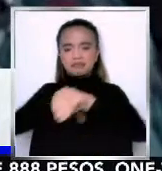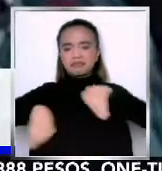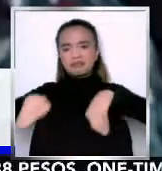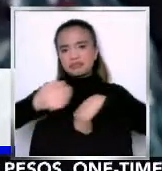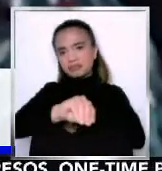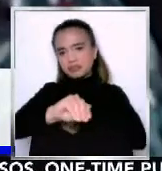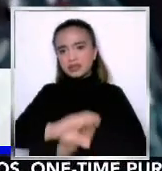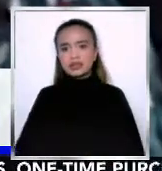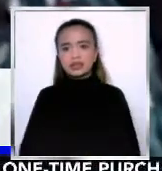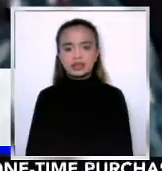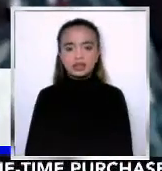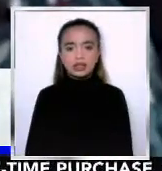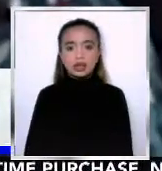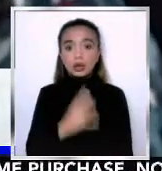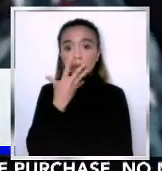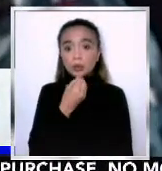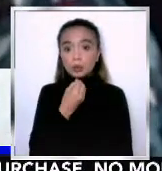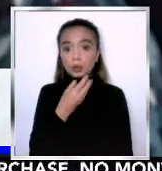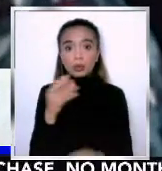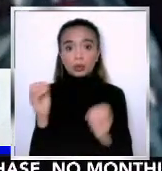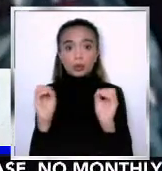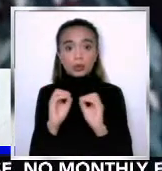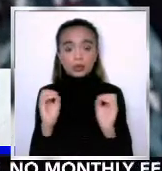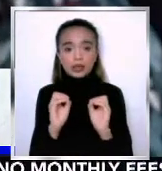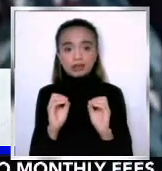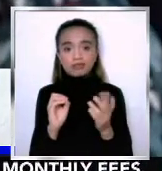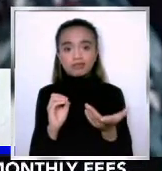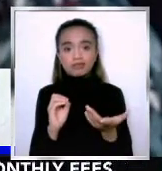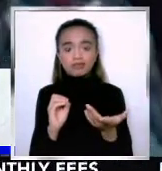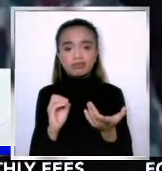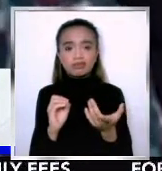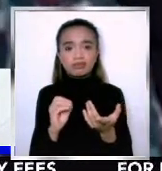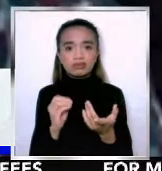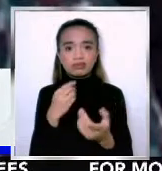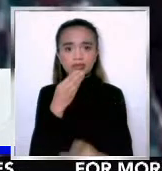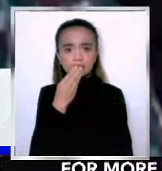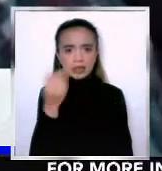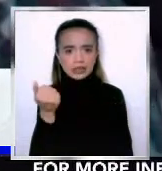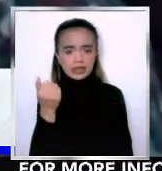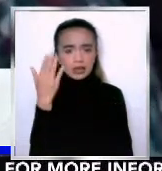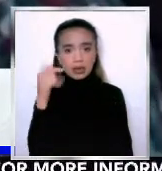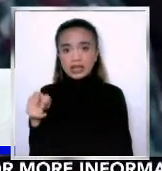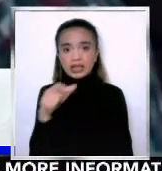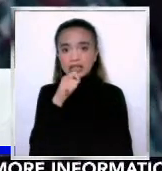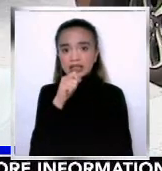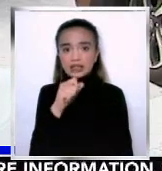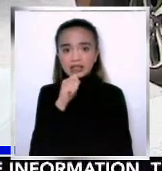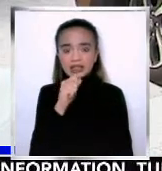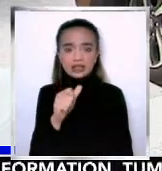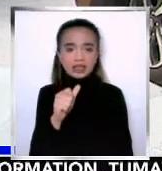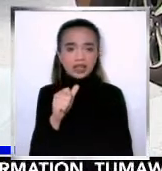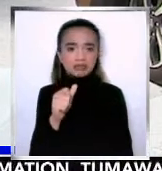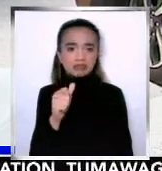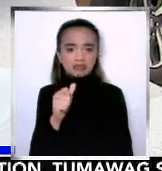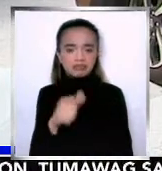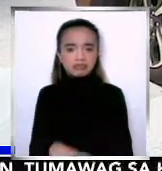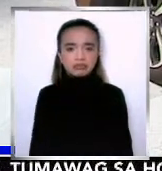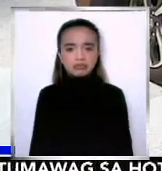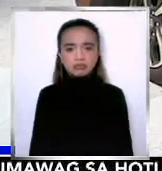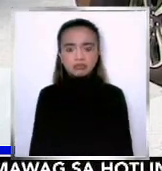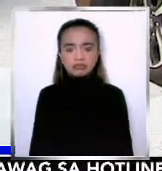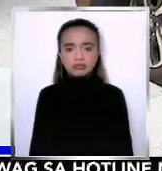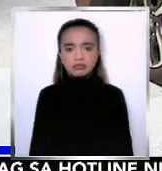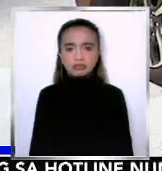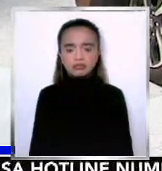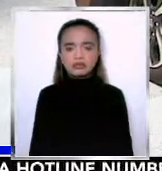mga walang rush fees, of course, it's fair to return the service fee because they did not get the service that they paid for. Bukod sa dami ng